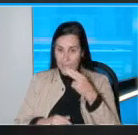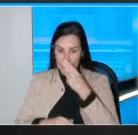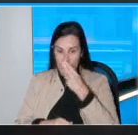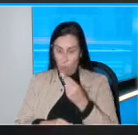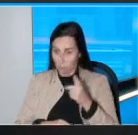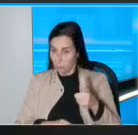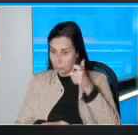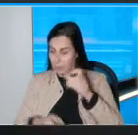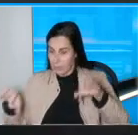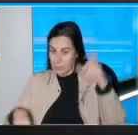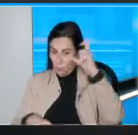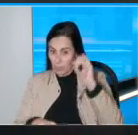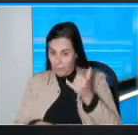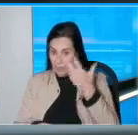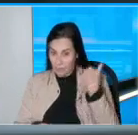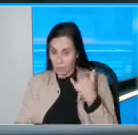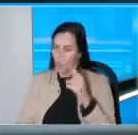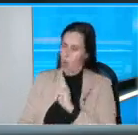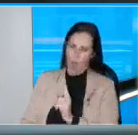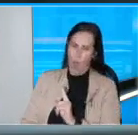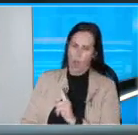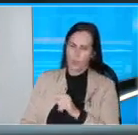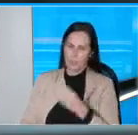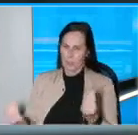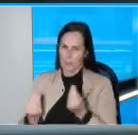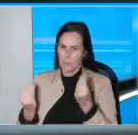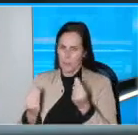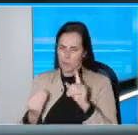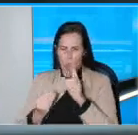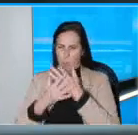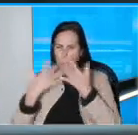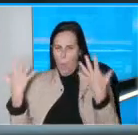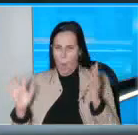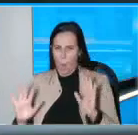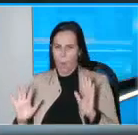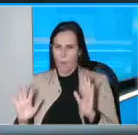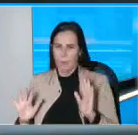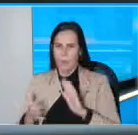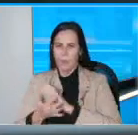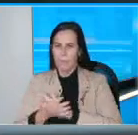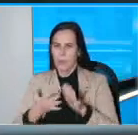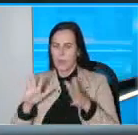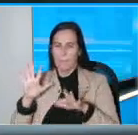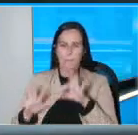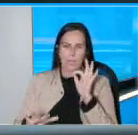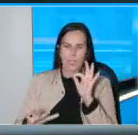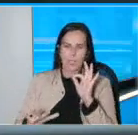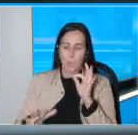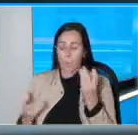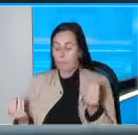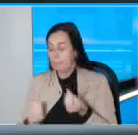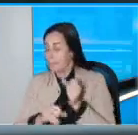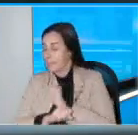ניסיון התנגשות בחייו של ארדואן. אז כנראה שלא, זה אירוע מאוד מאופל ולא ברור, פשוט מצאו איזה פצצה